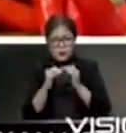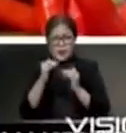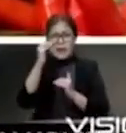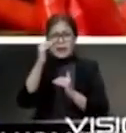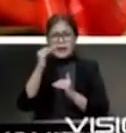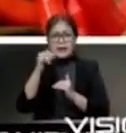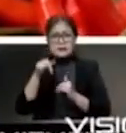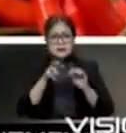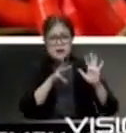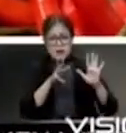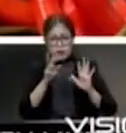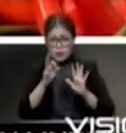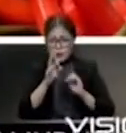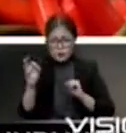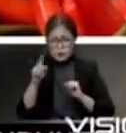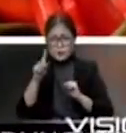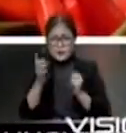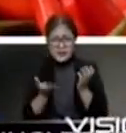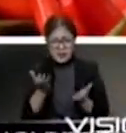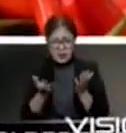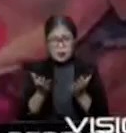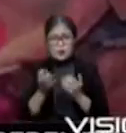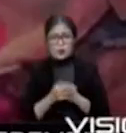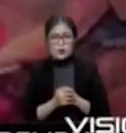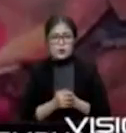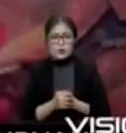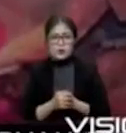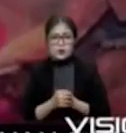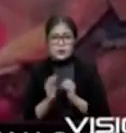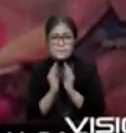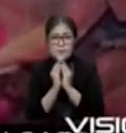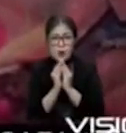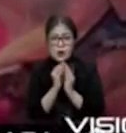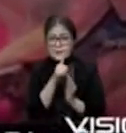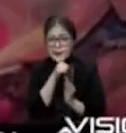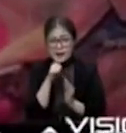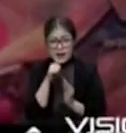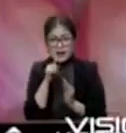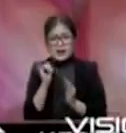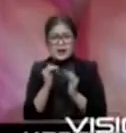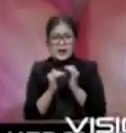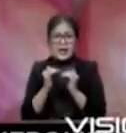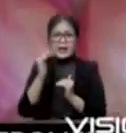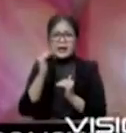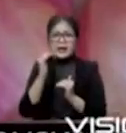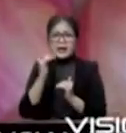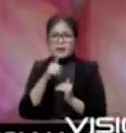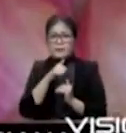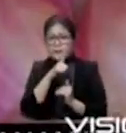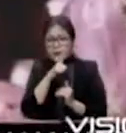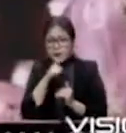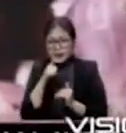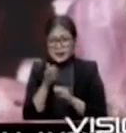menjadi Rp90.000 per kilogramnya. Selain dari cabai, bawang juga turut mengalami kenaikan. Untuk bawang merah yang